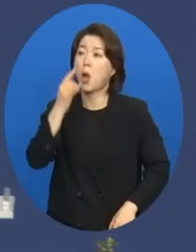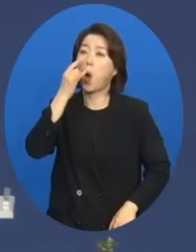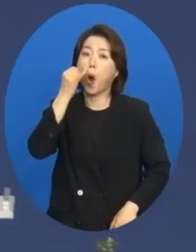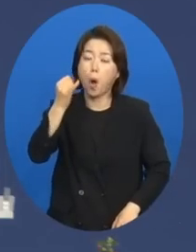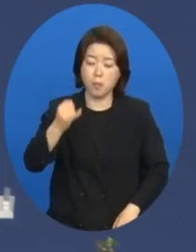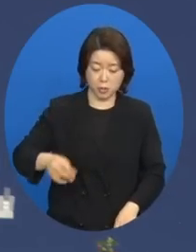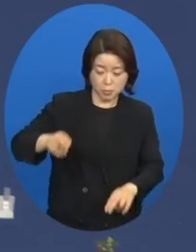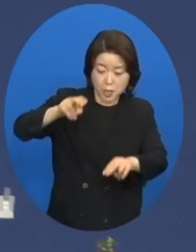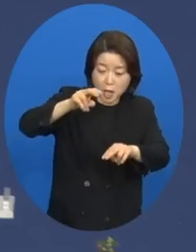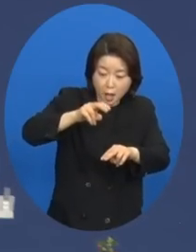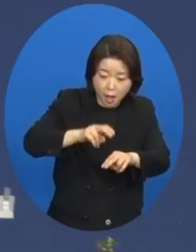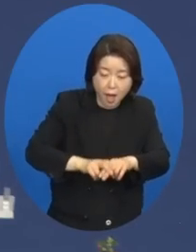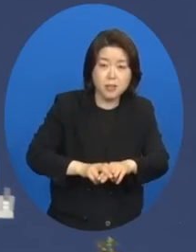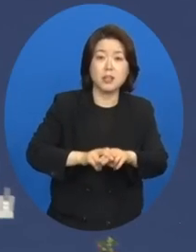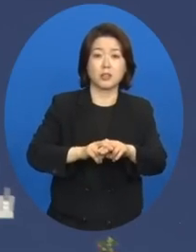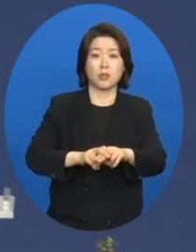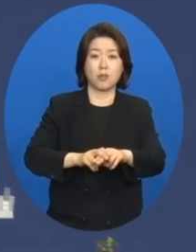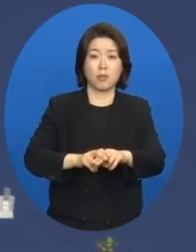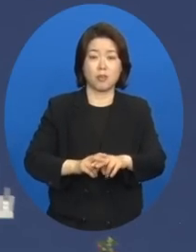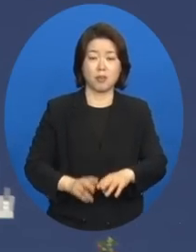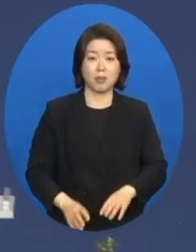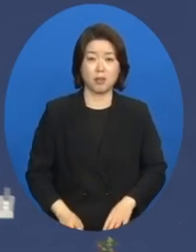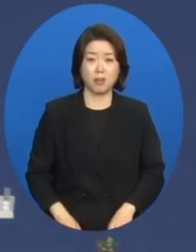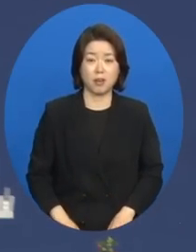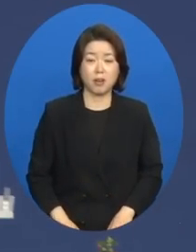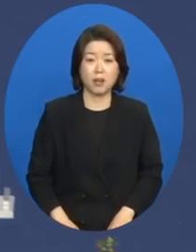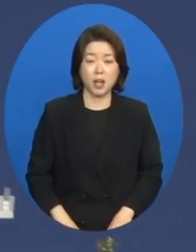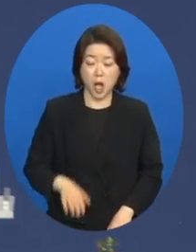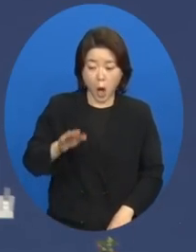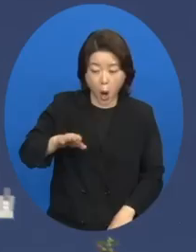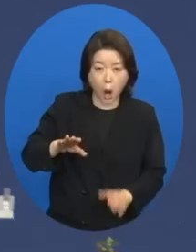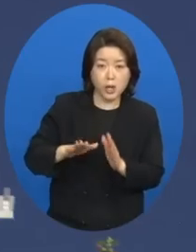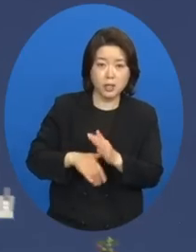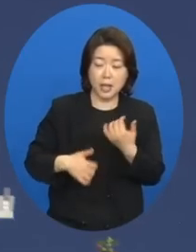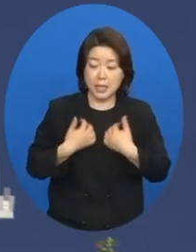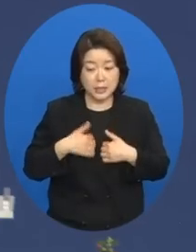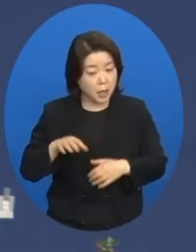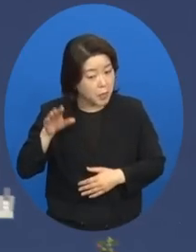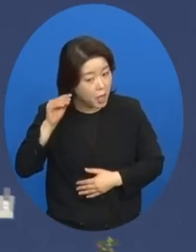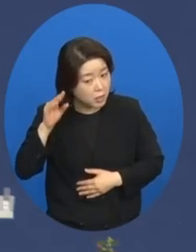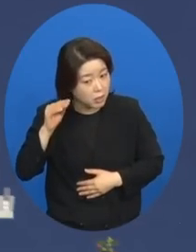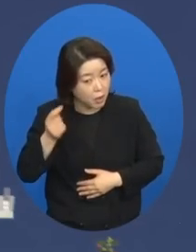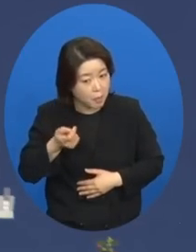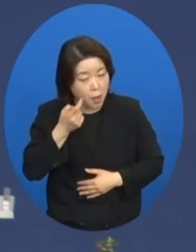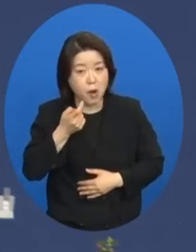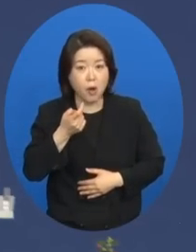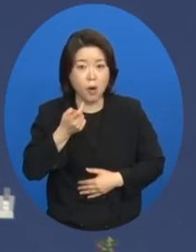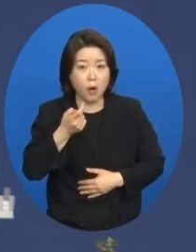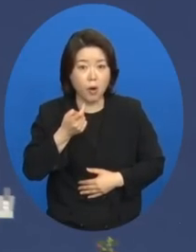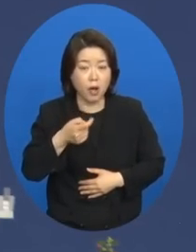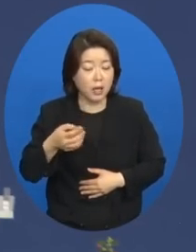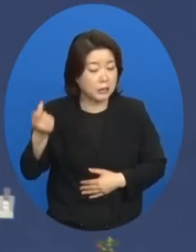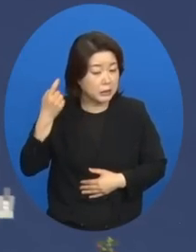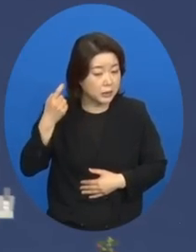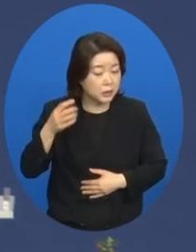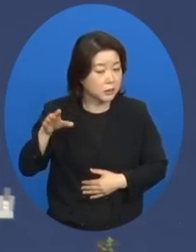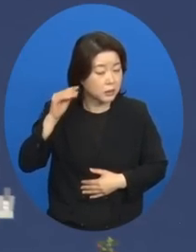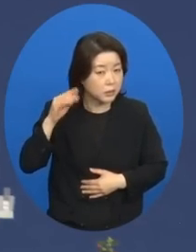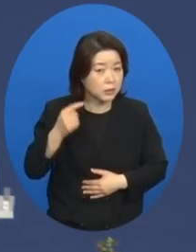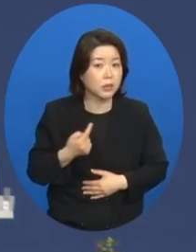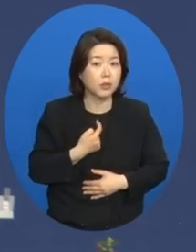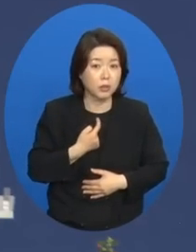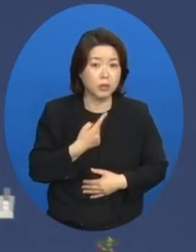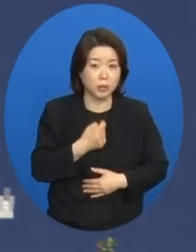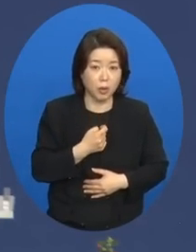어머니의 무릎 위에 앉아서 어릴 때는 재미있게 들었는데 배웠는데 들었던 그 말씀들이